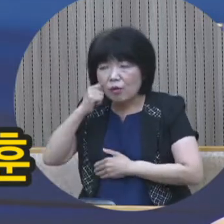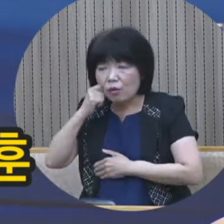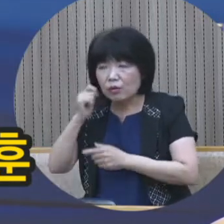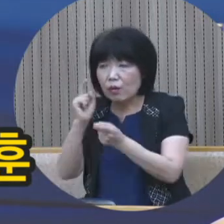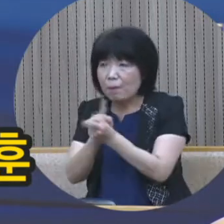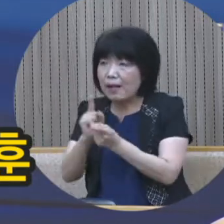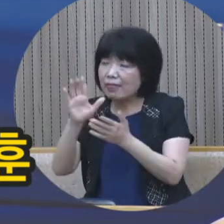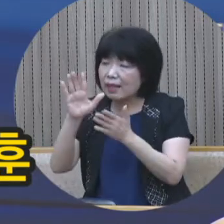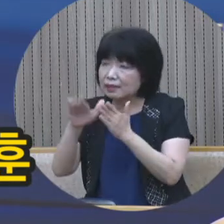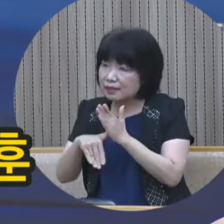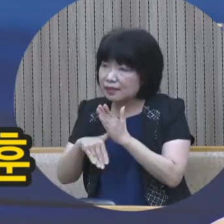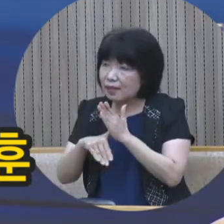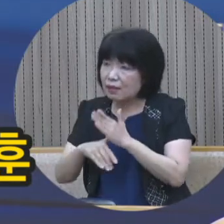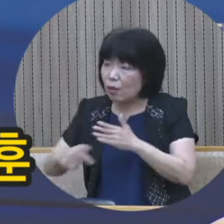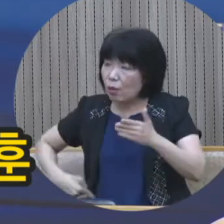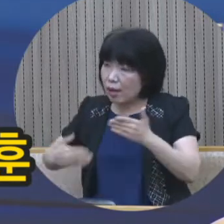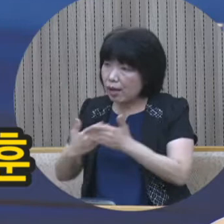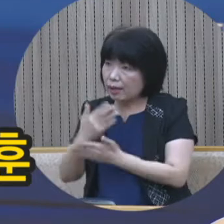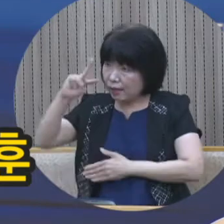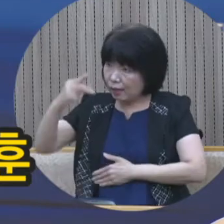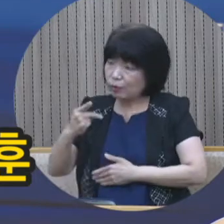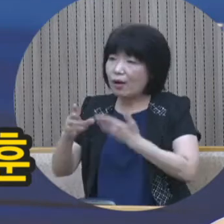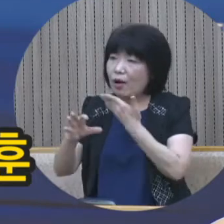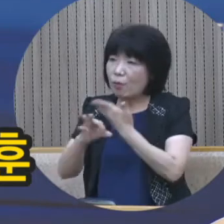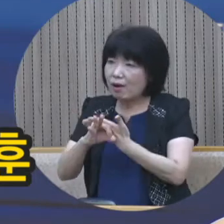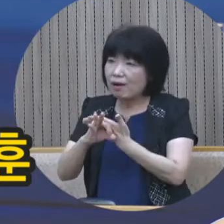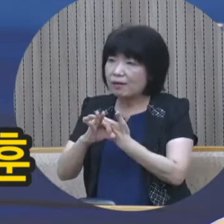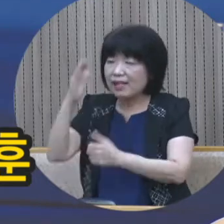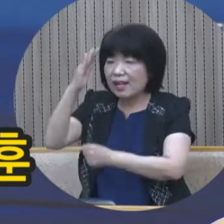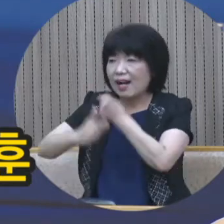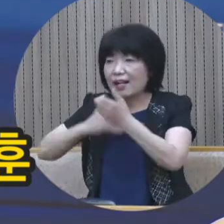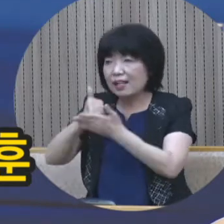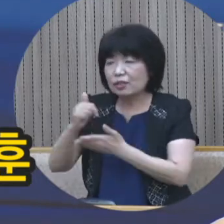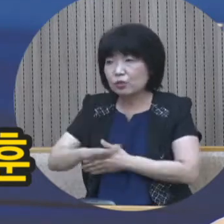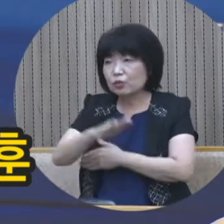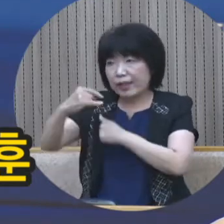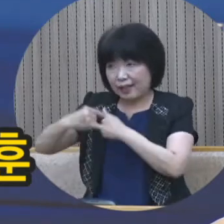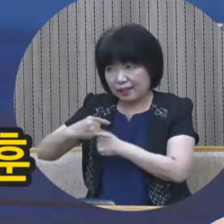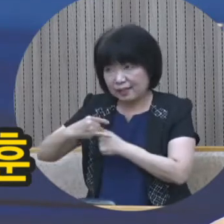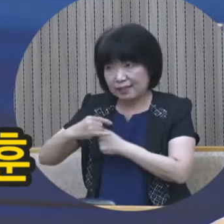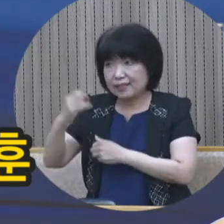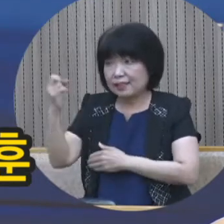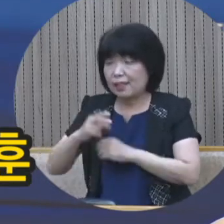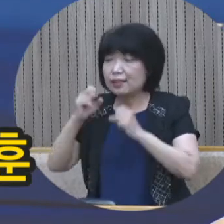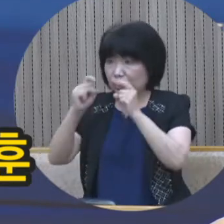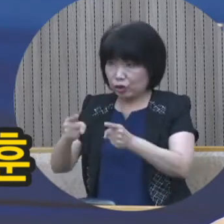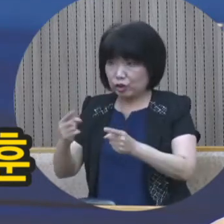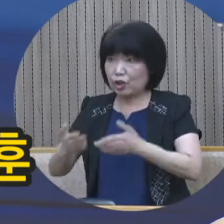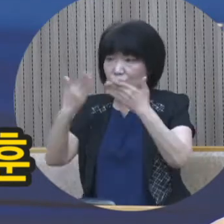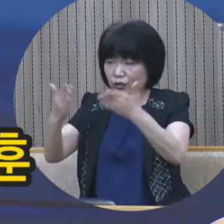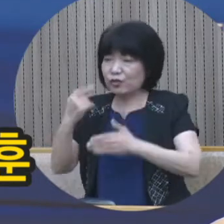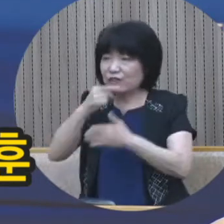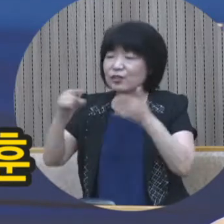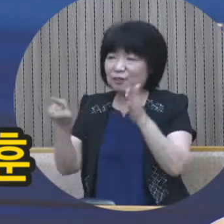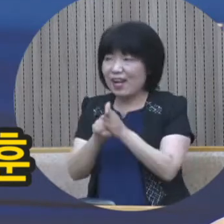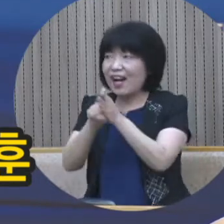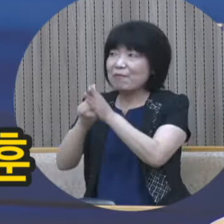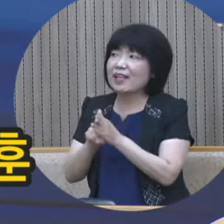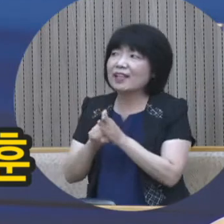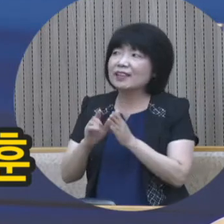만났을 때 회개하고 돌아서면 하나님께서 우리에게 다시 기회를 주시는 줄로